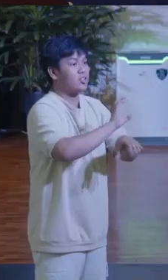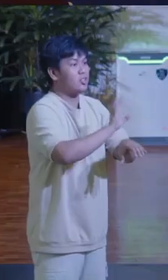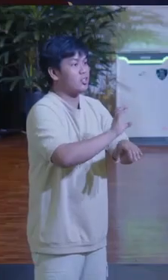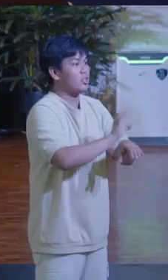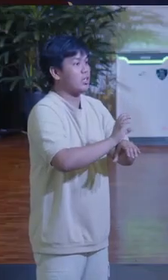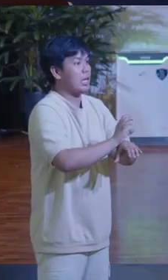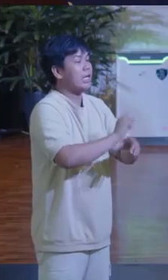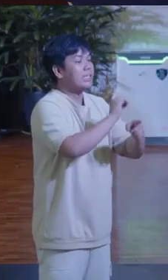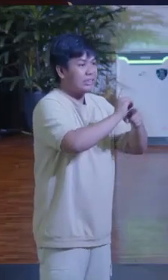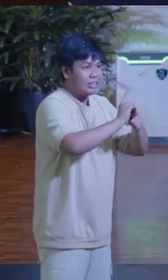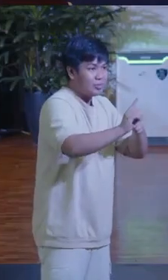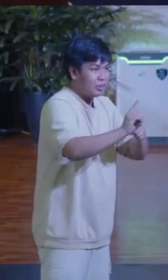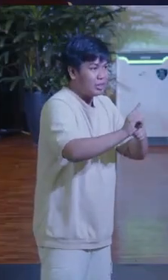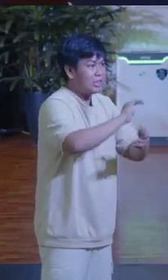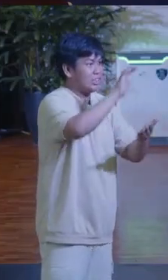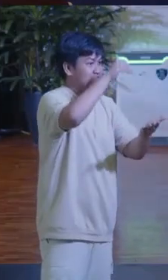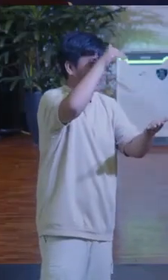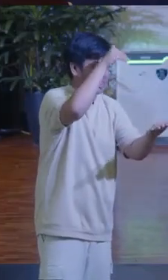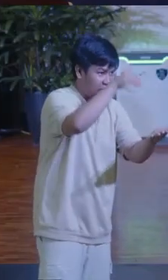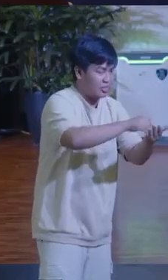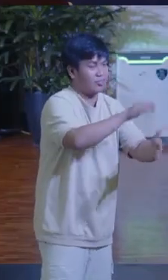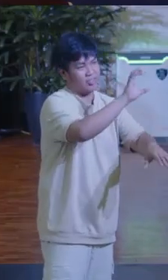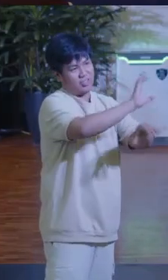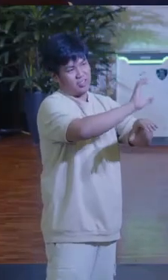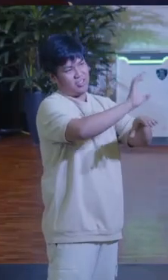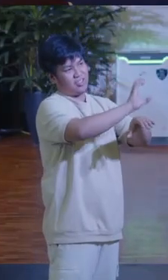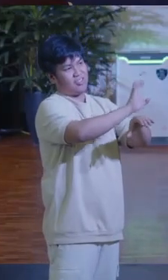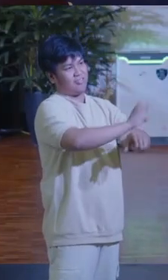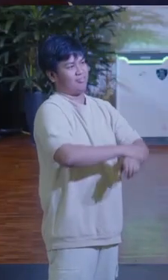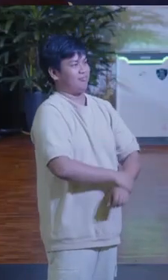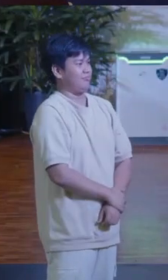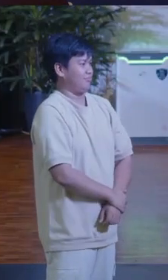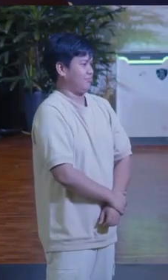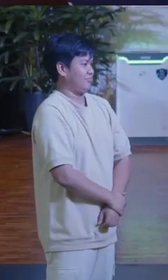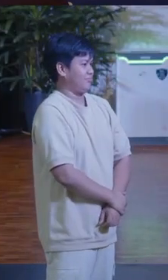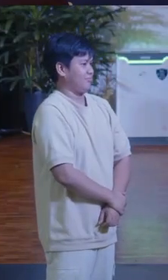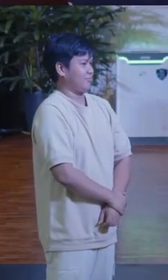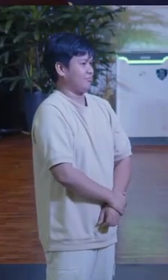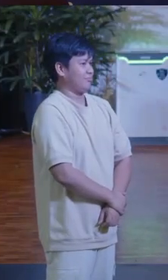ang madisiplina sa harap ng lahat.